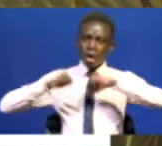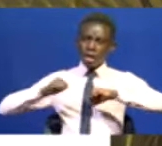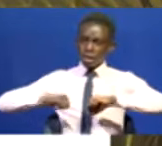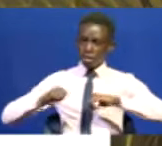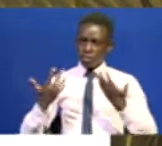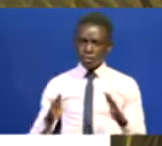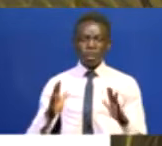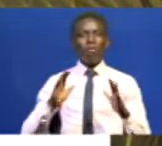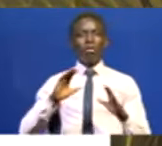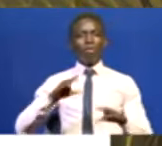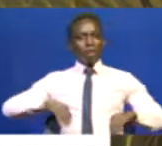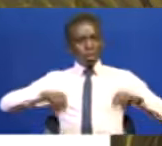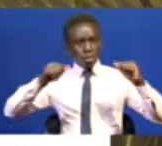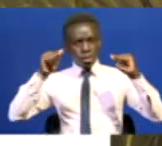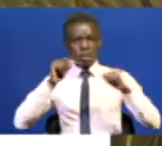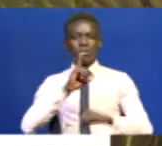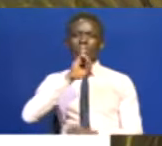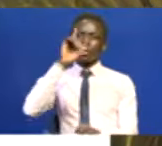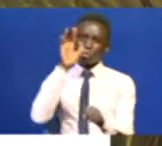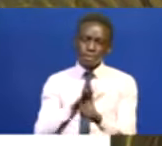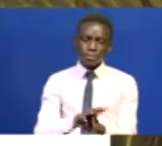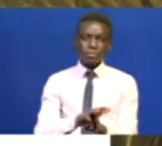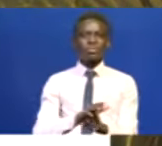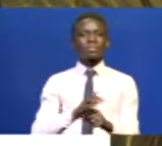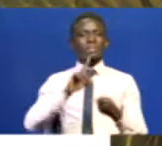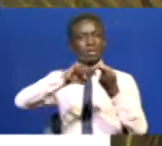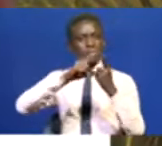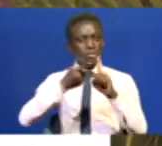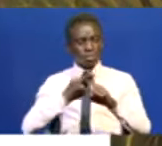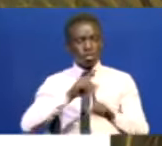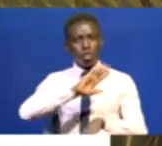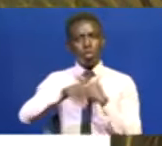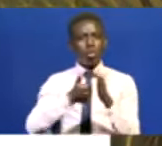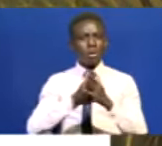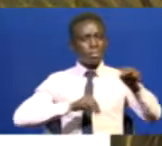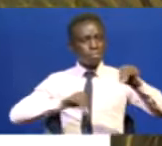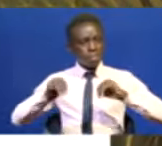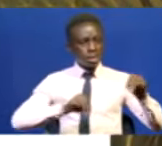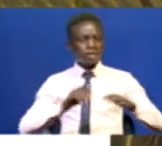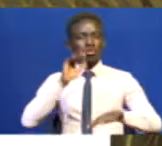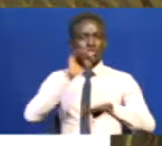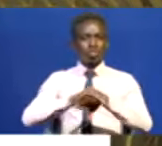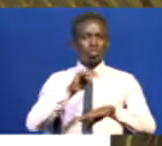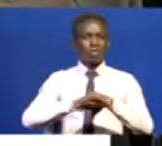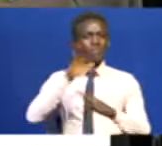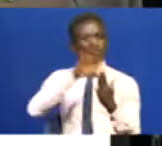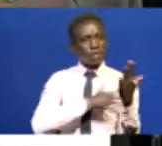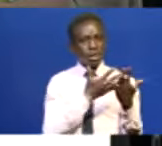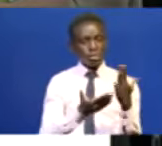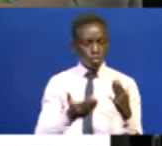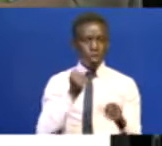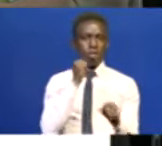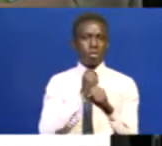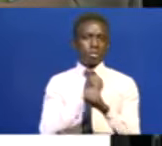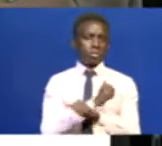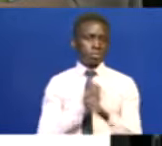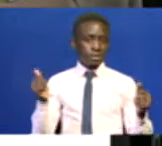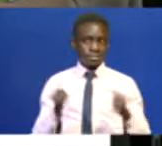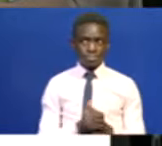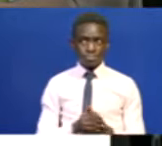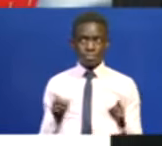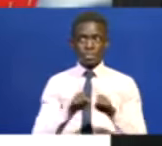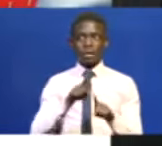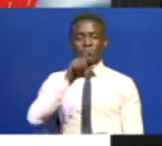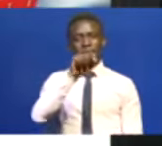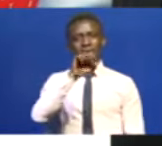and standards is kept and managed and a proper framework established to actualize that. Tume ya huduma kwa walimu